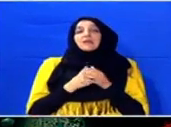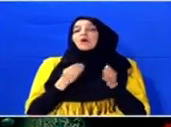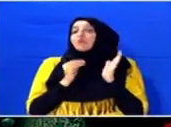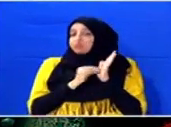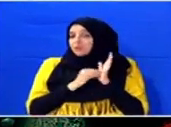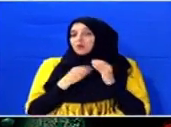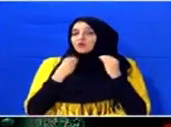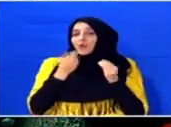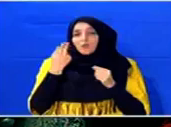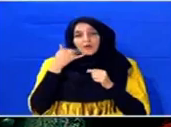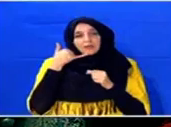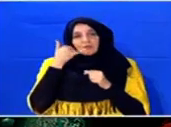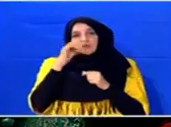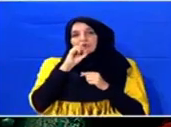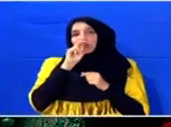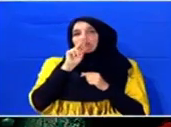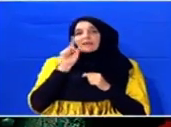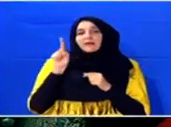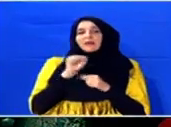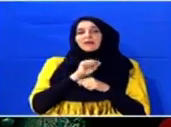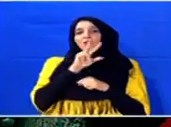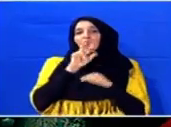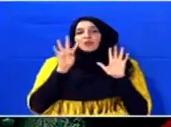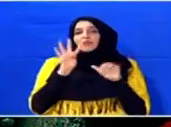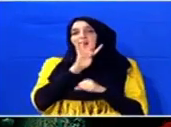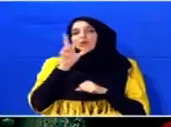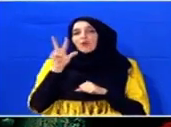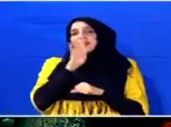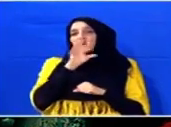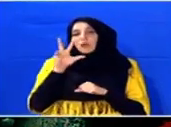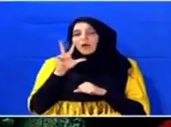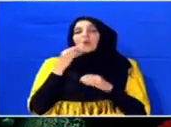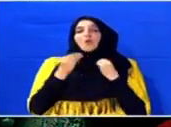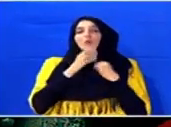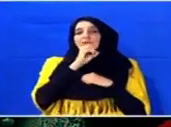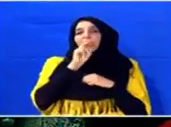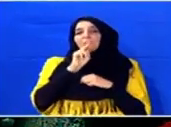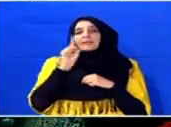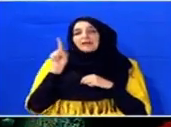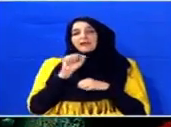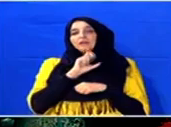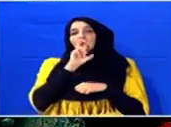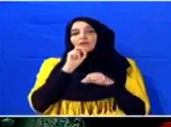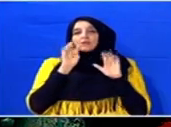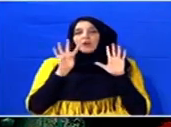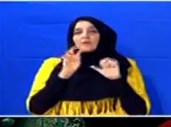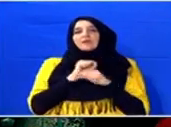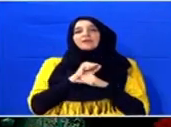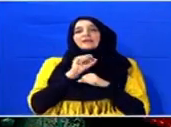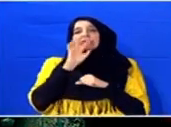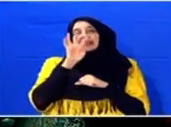الهاتف قبل هذا 0 21 39 43 43 021 37 42